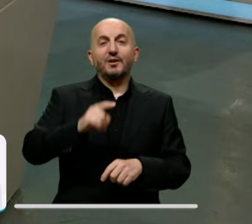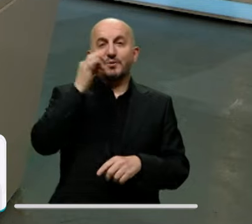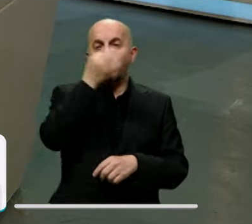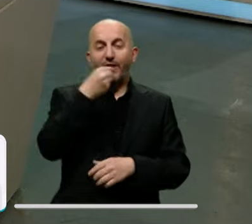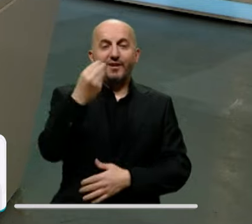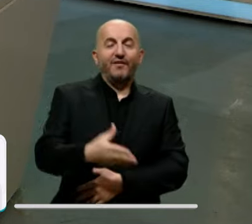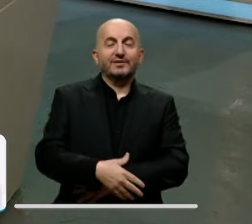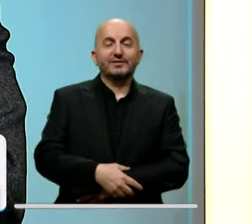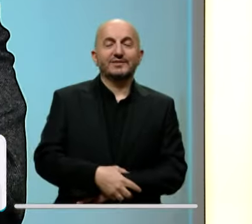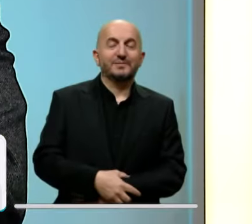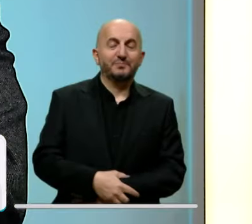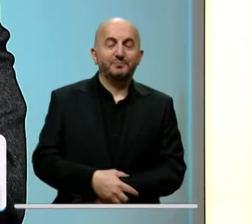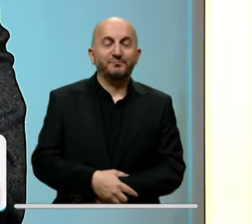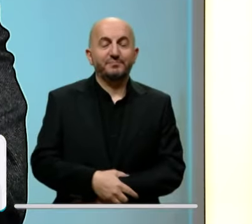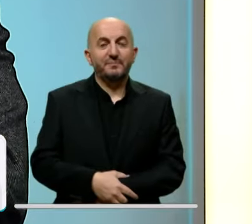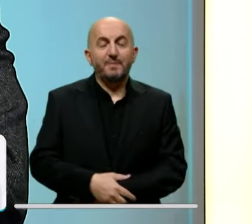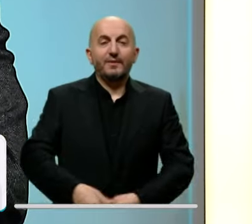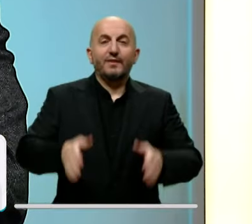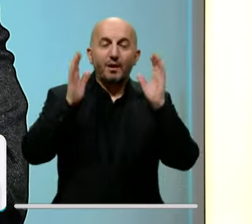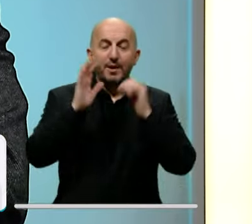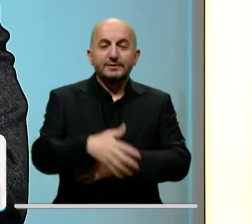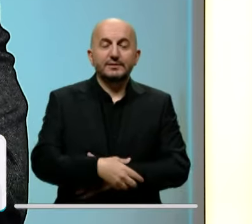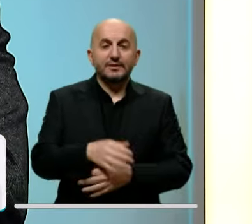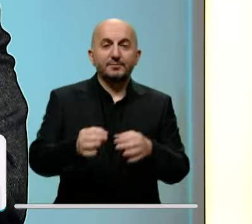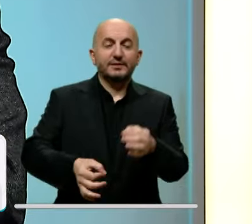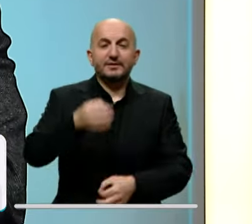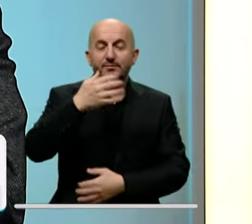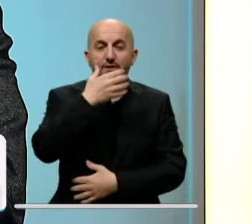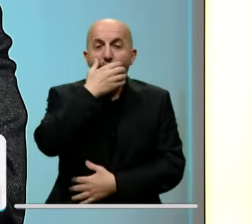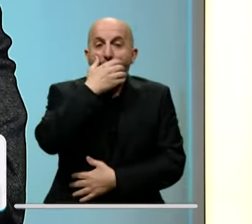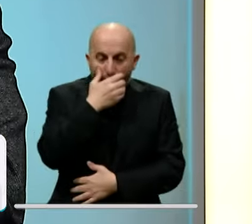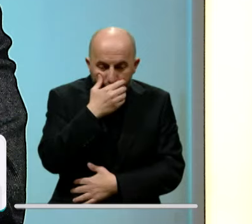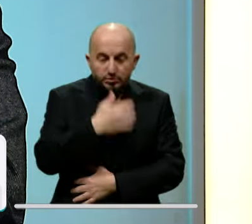versin amin şimdi namaz kı Ken bir kimse